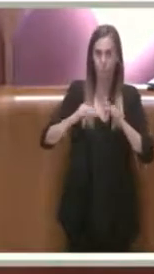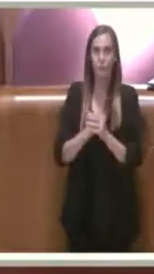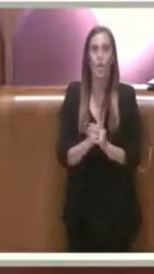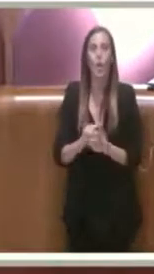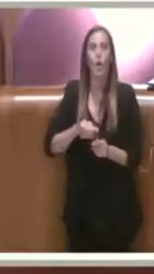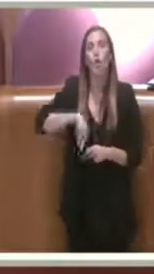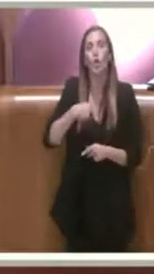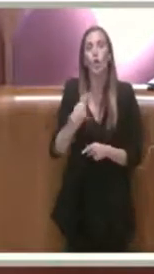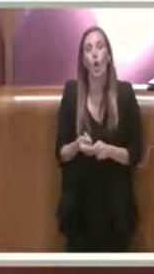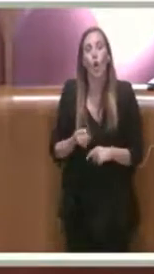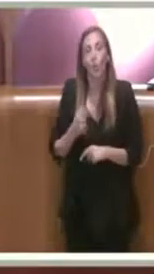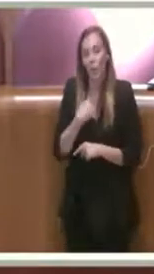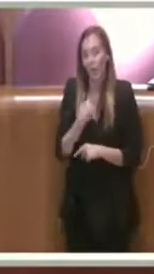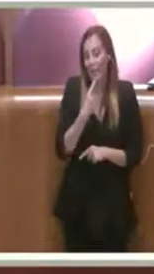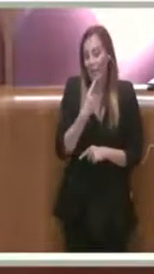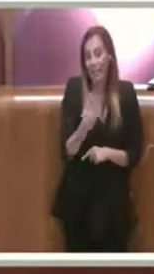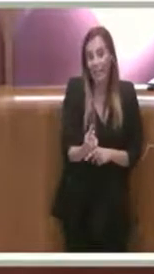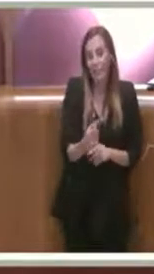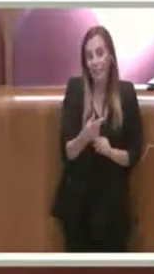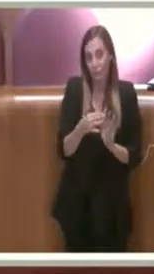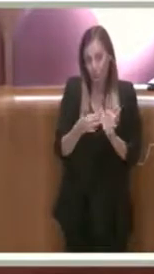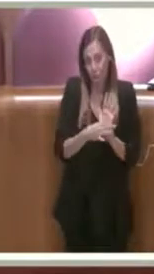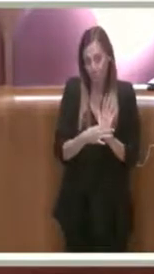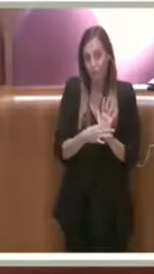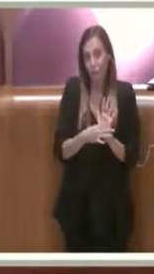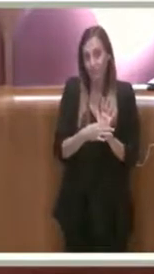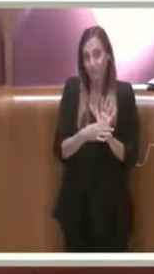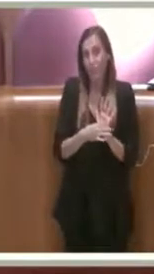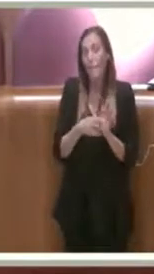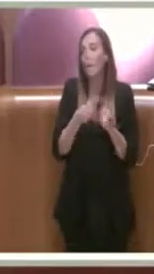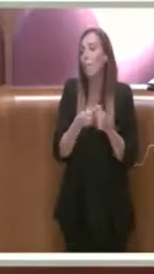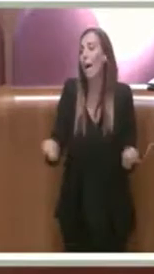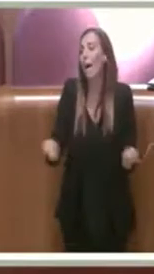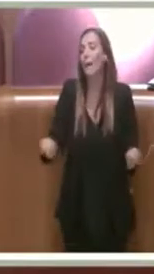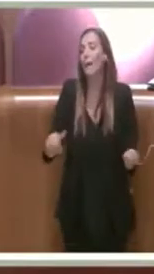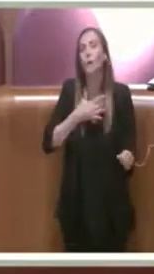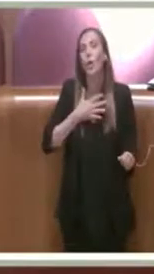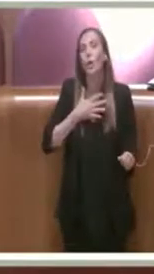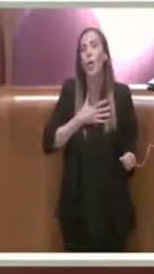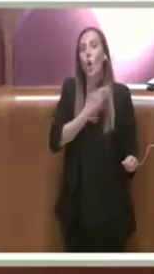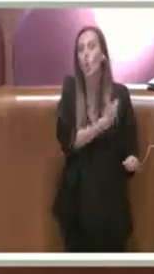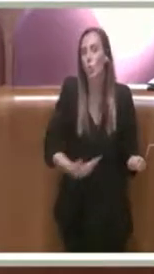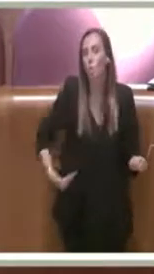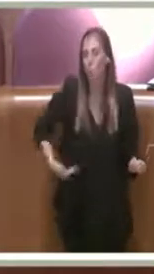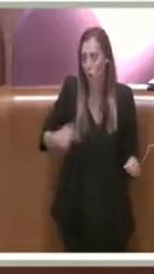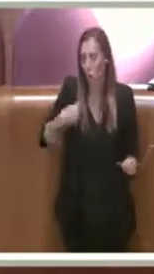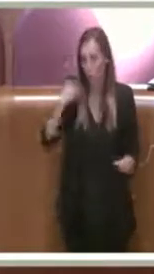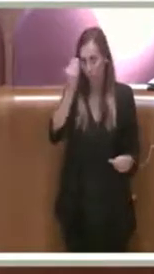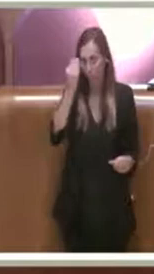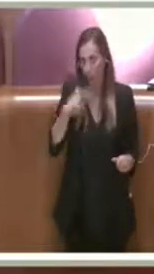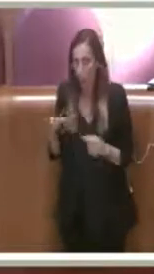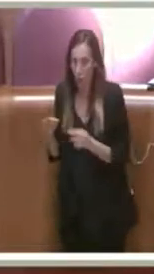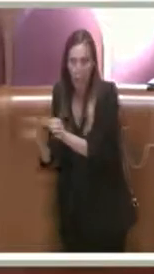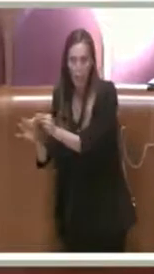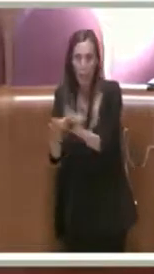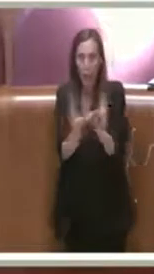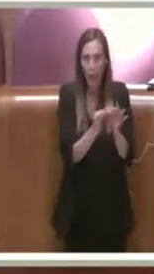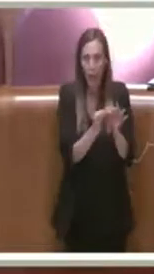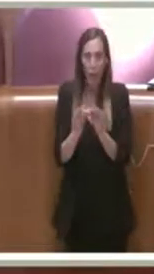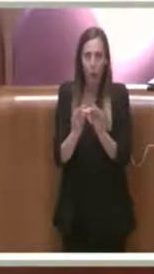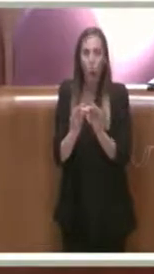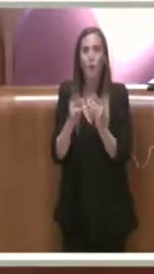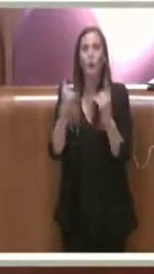Dopodiché abbiamo anche indicato che è fondamentale per noi consiglieri, e credo che tutti siamo d'accordo su questo punto,